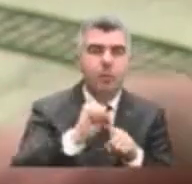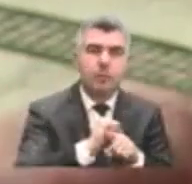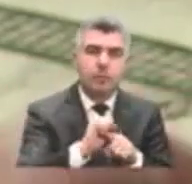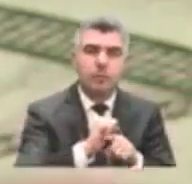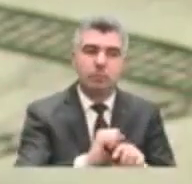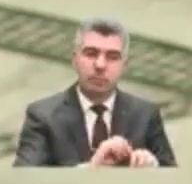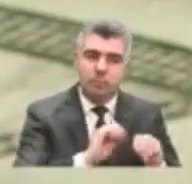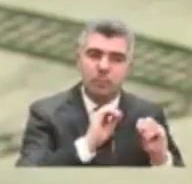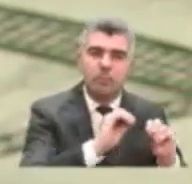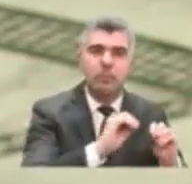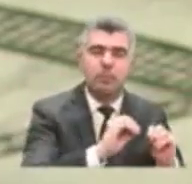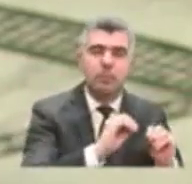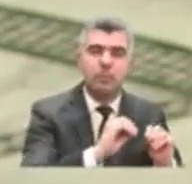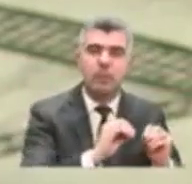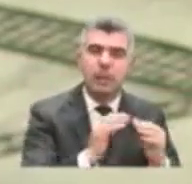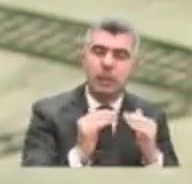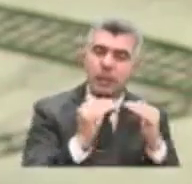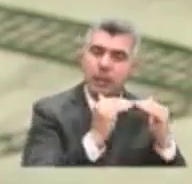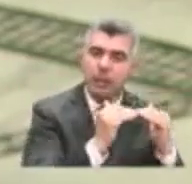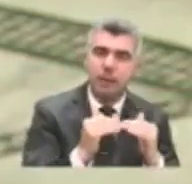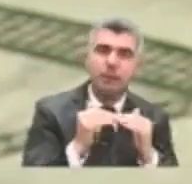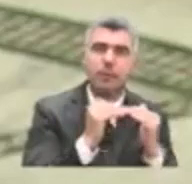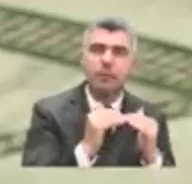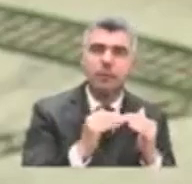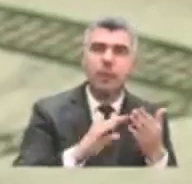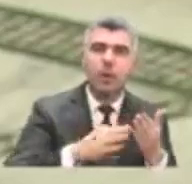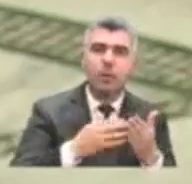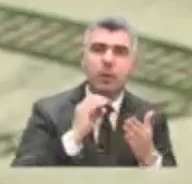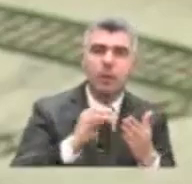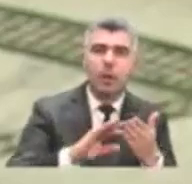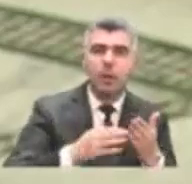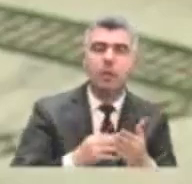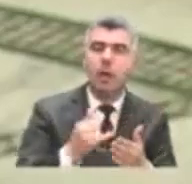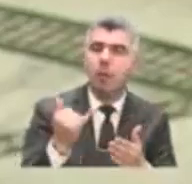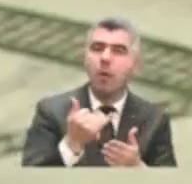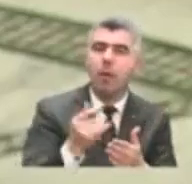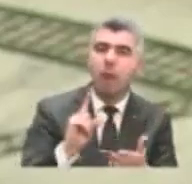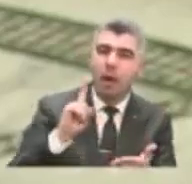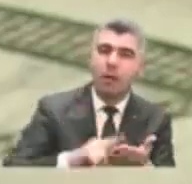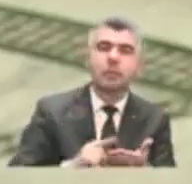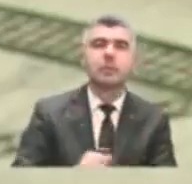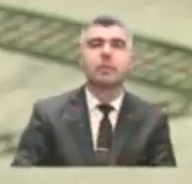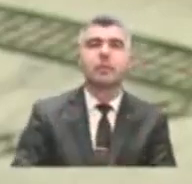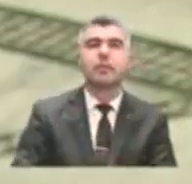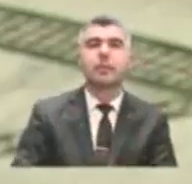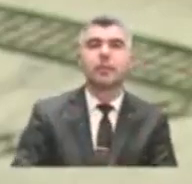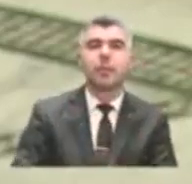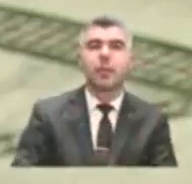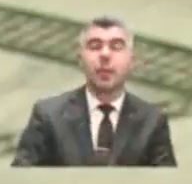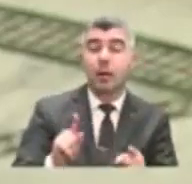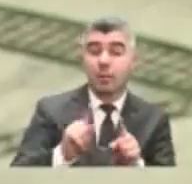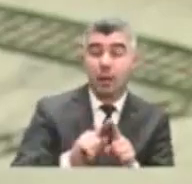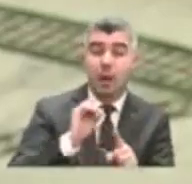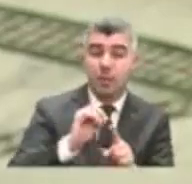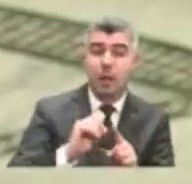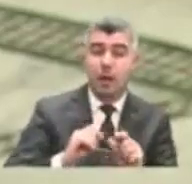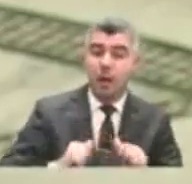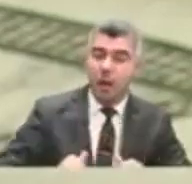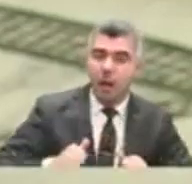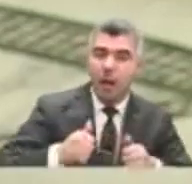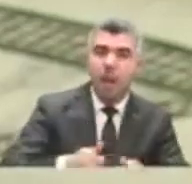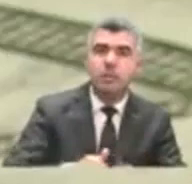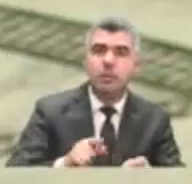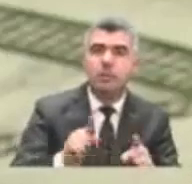اقتصاديين من اجل موائمه ملائمه عرض التكوينات مع الحاجيات الفعليه ماسسه نمط التعليم عن